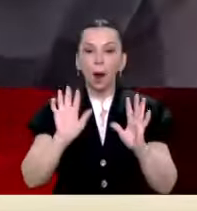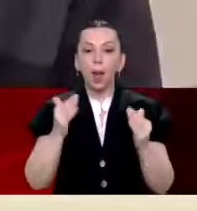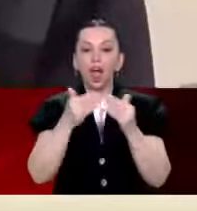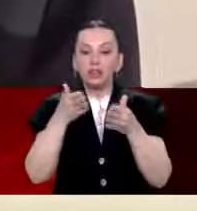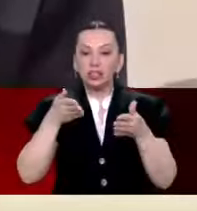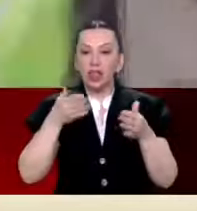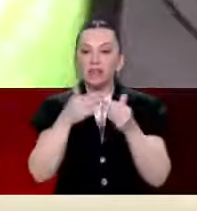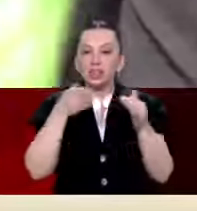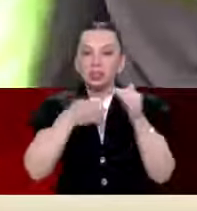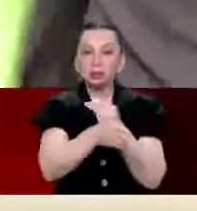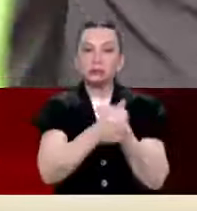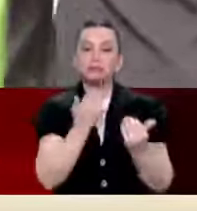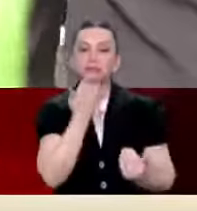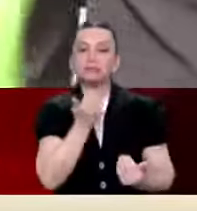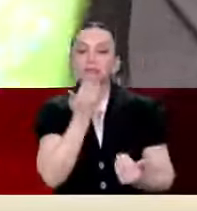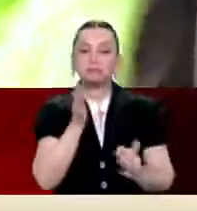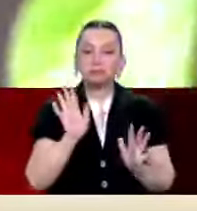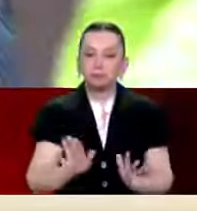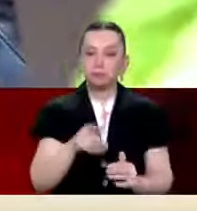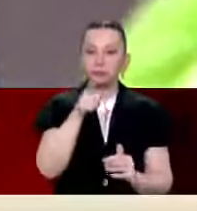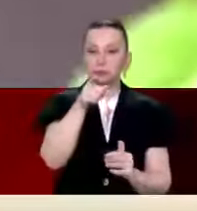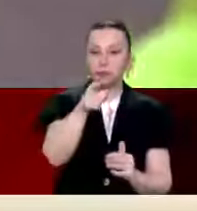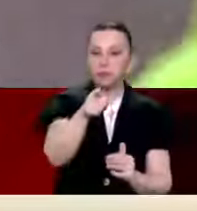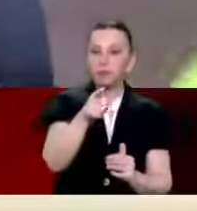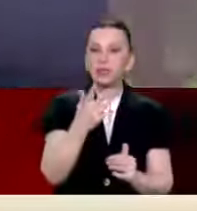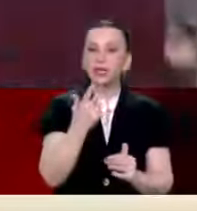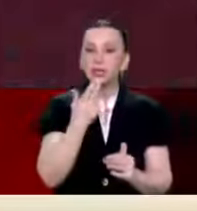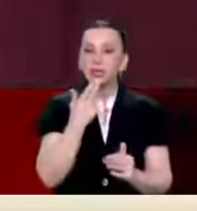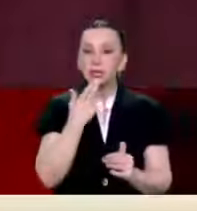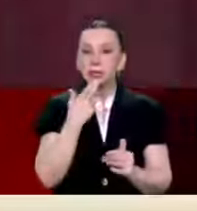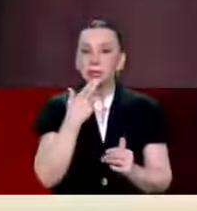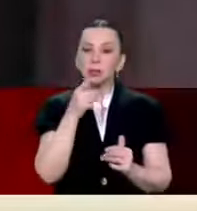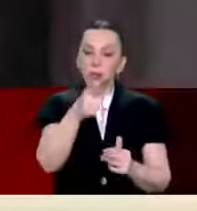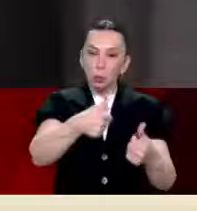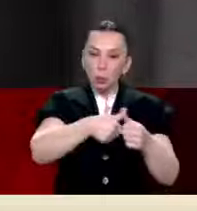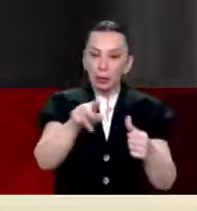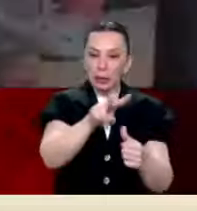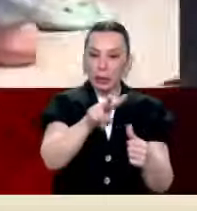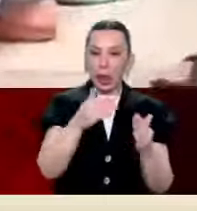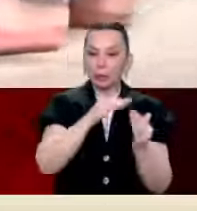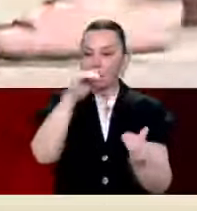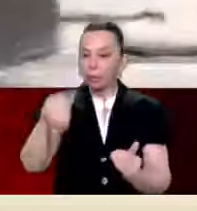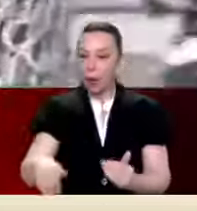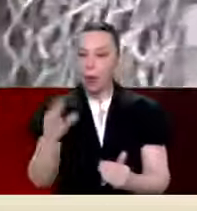abi. Giremedik. Çalı çifti eve döndüğünde bebeklerinin öldüğünü öğrendi.